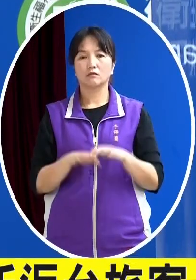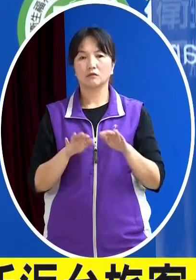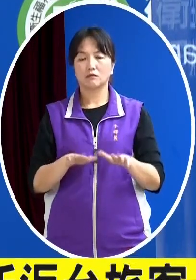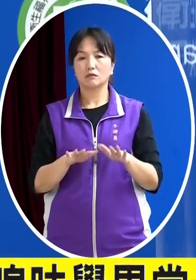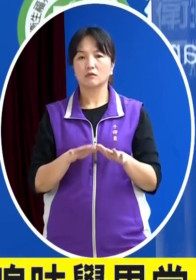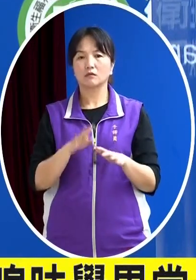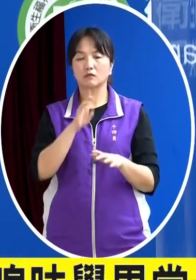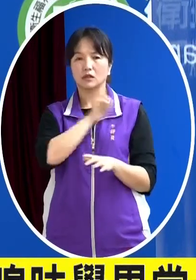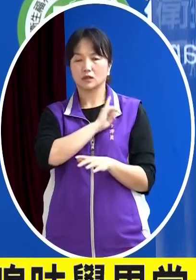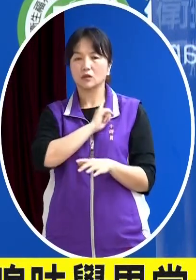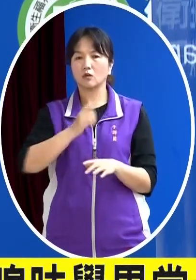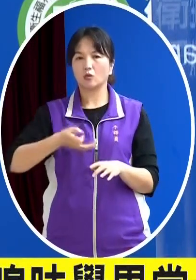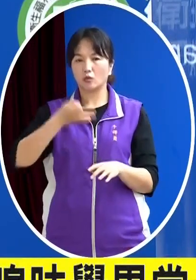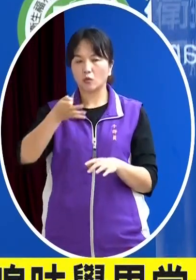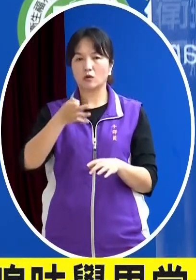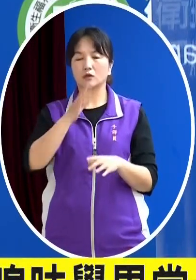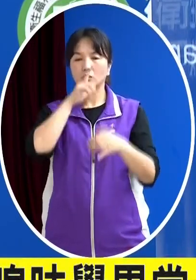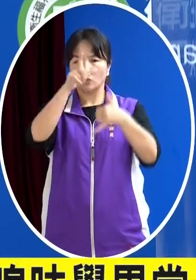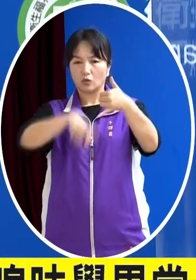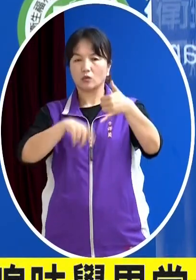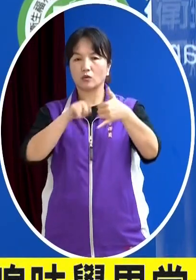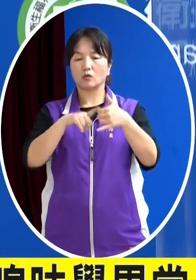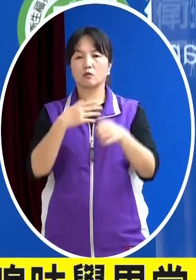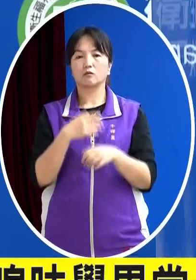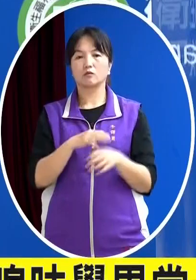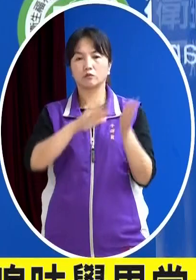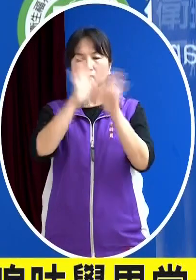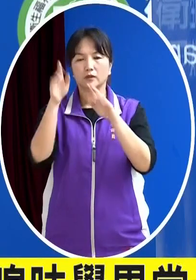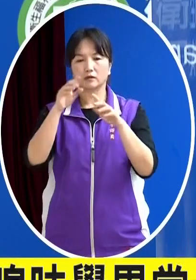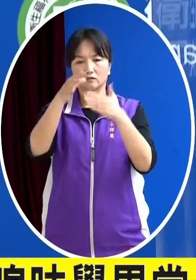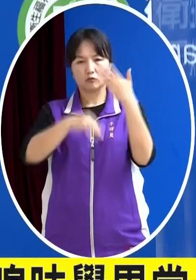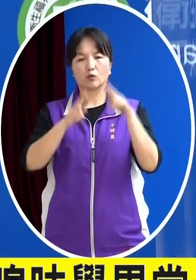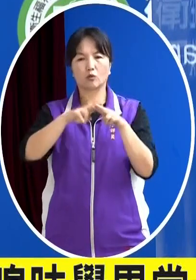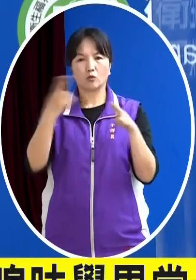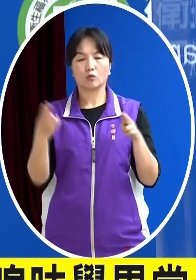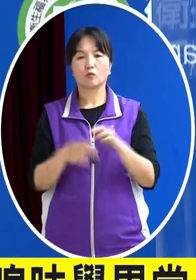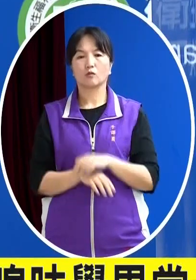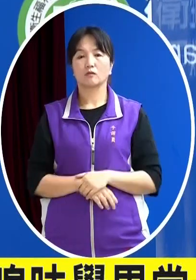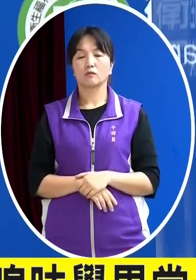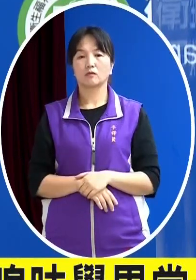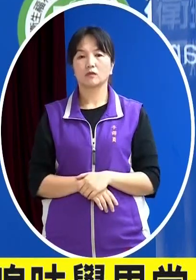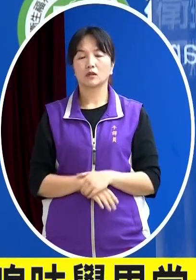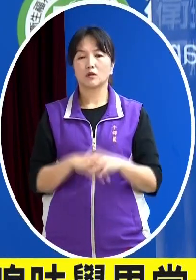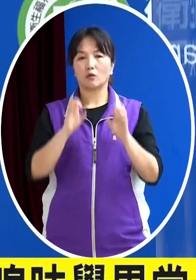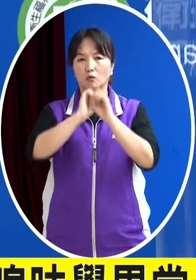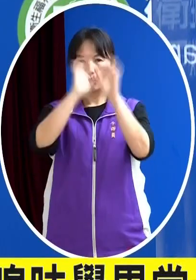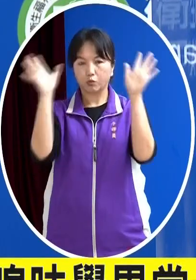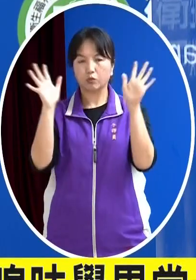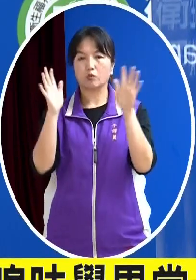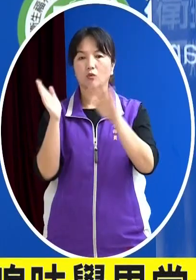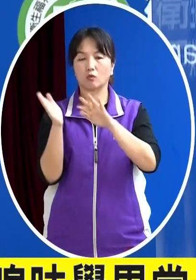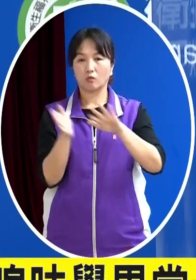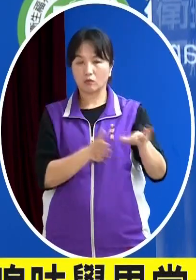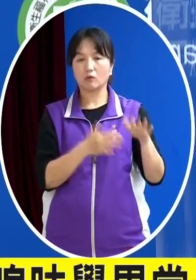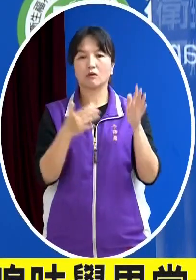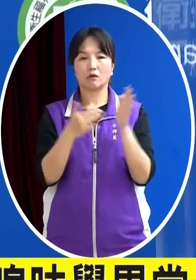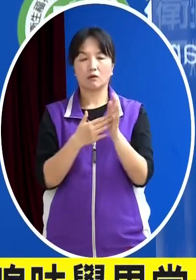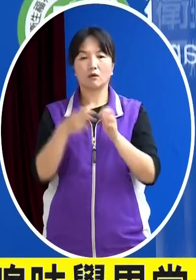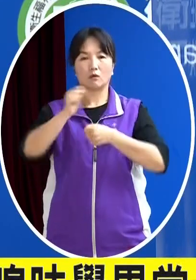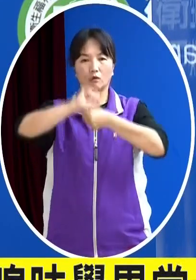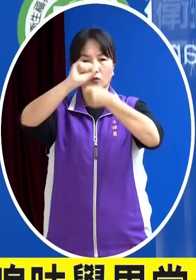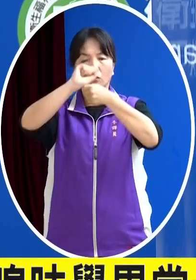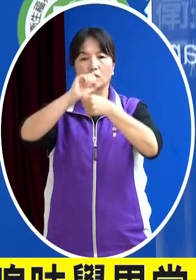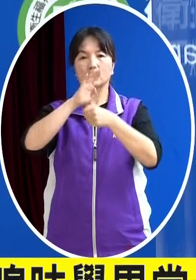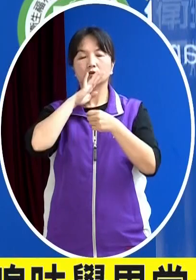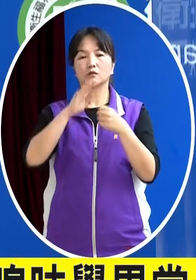于就是说自费采检我们的对象哈，再把它放宽哈，除了上次我们所公布的之外。好，那我们增加